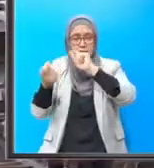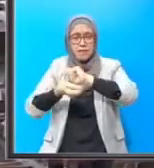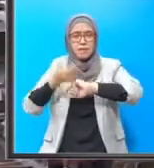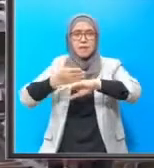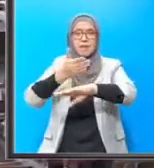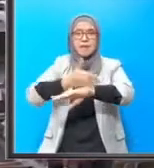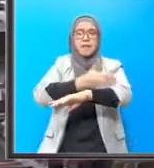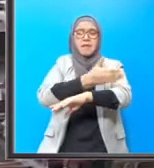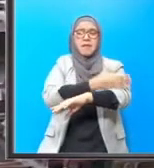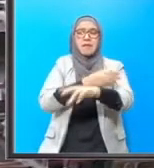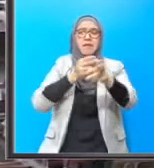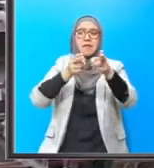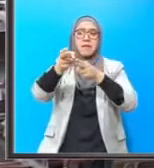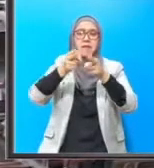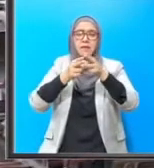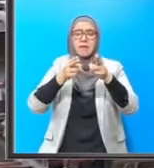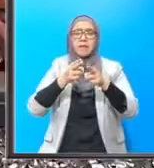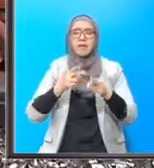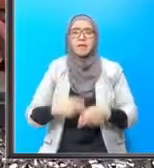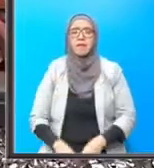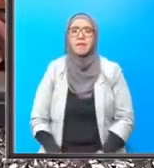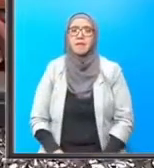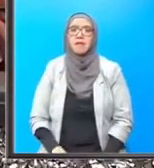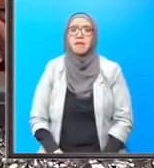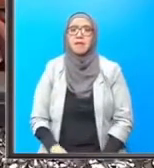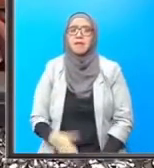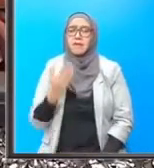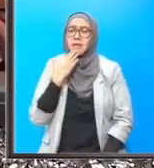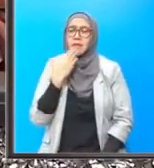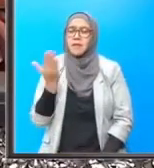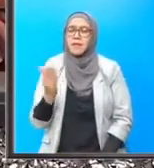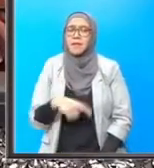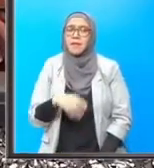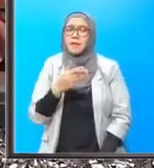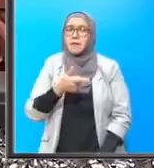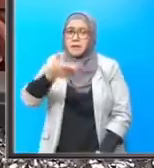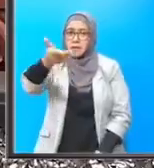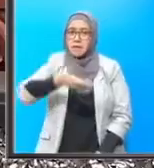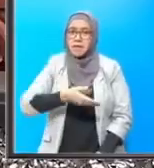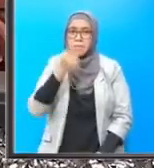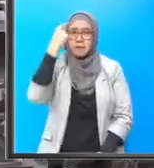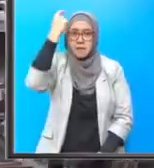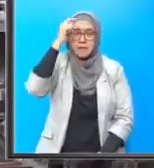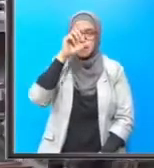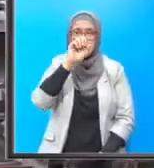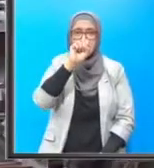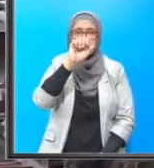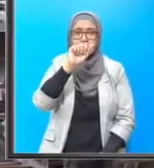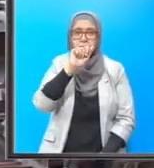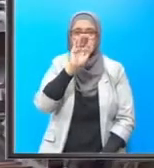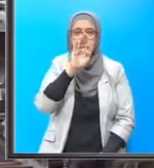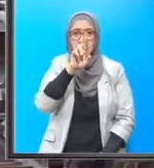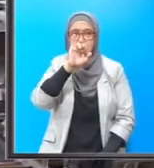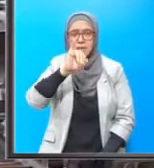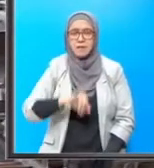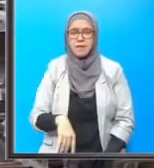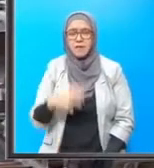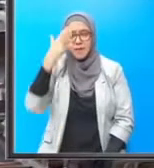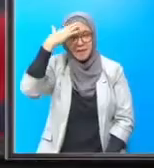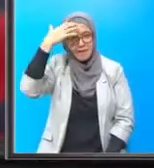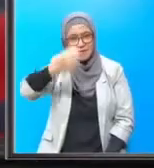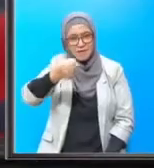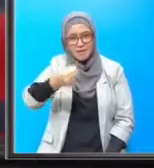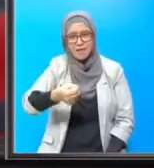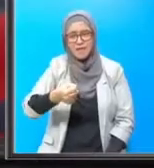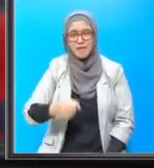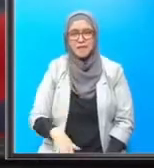Hai kesehatan silikon yang banget Tuhan Sabri b.h. assalamualaikum warahmatullah wabarakatuh Terima